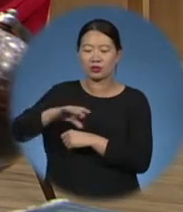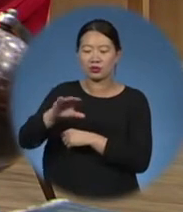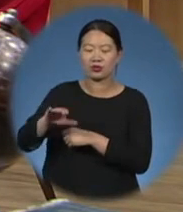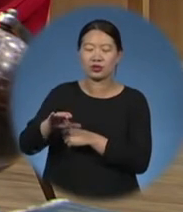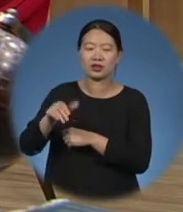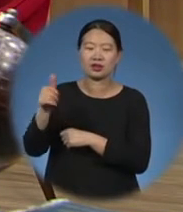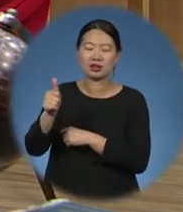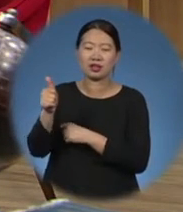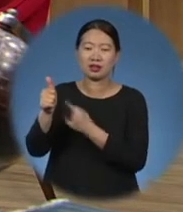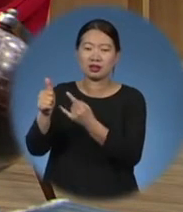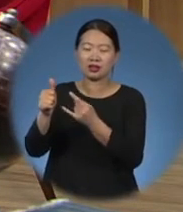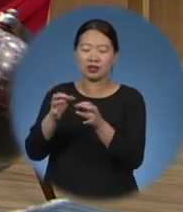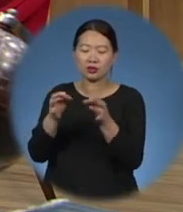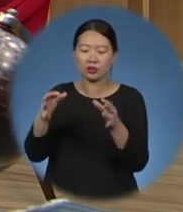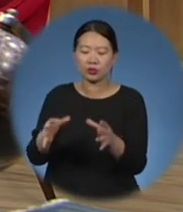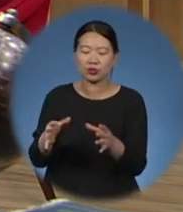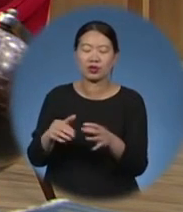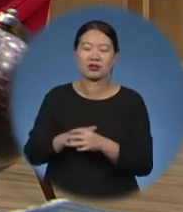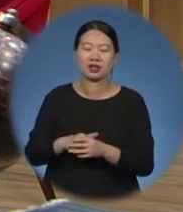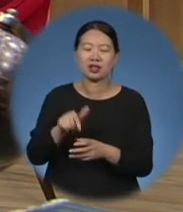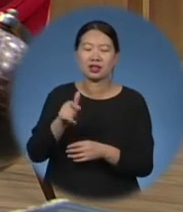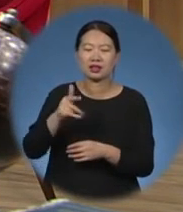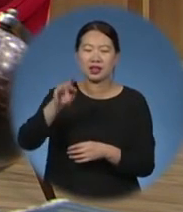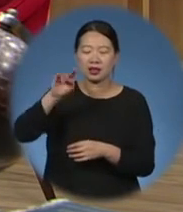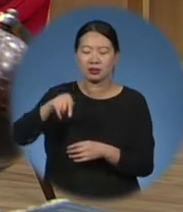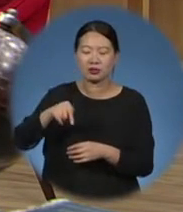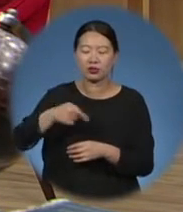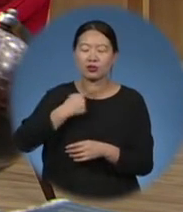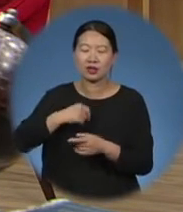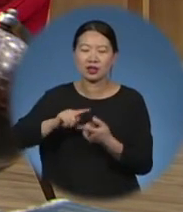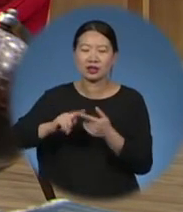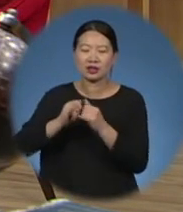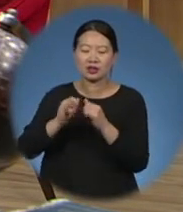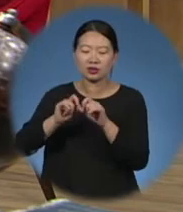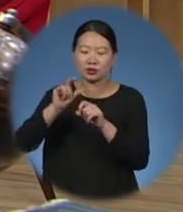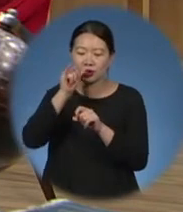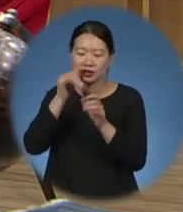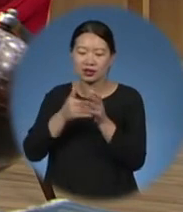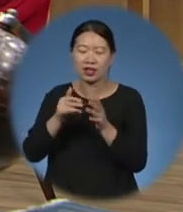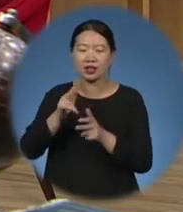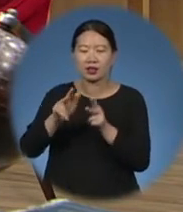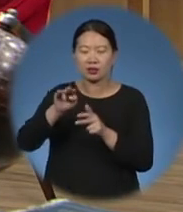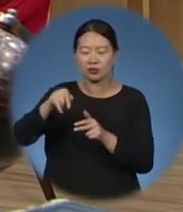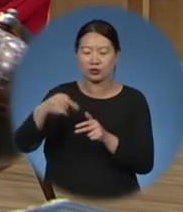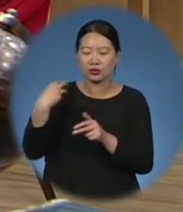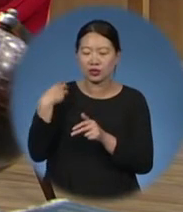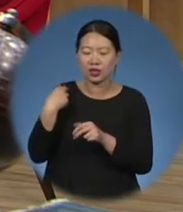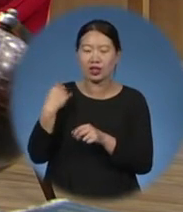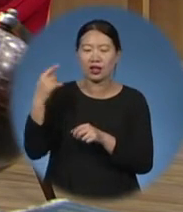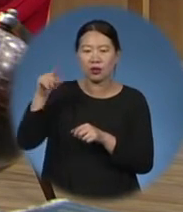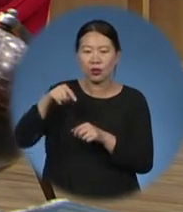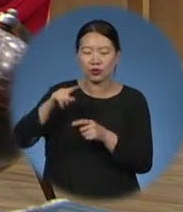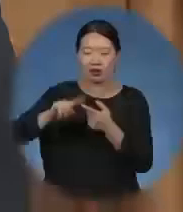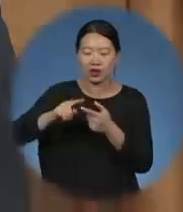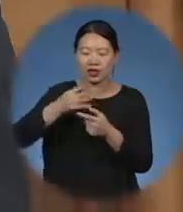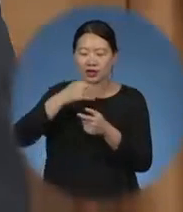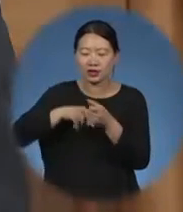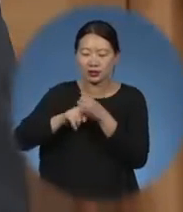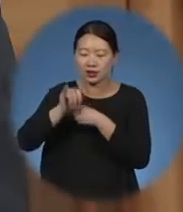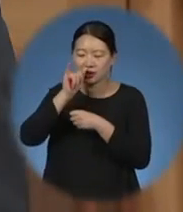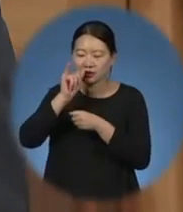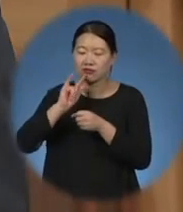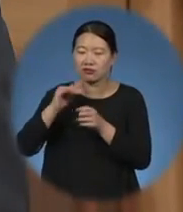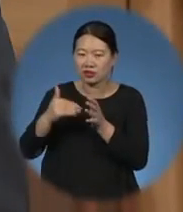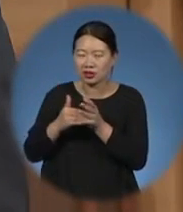청장께서 그동안 기재부 출신들이 주로 갔는데 산업부 출신인 내가 온 것 그 의미부여를 하셨지 않습니까? 예, 예.